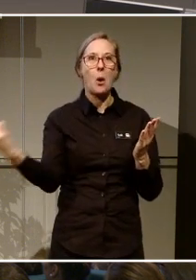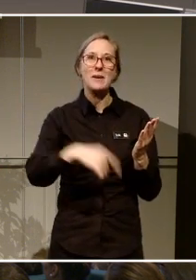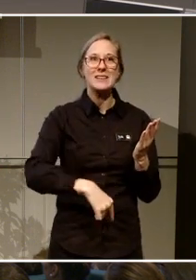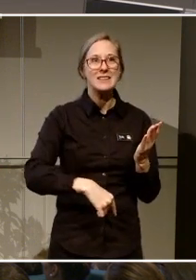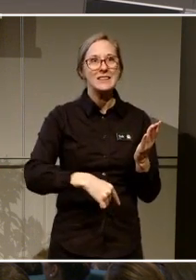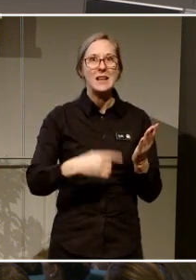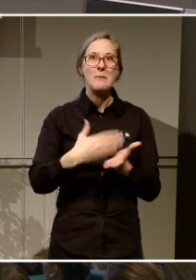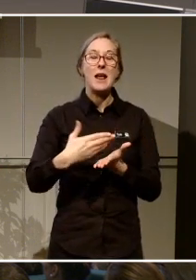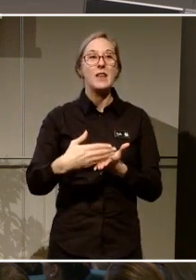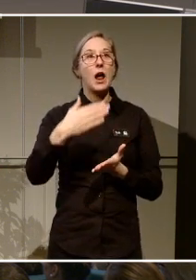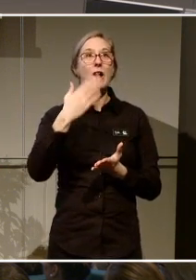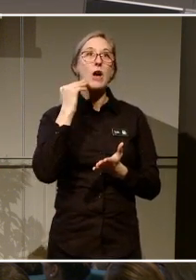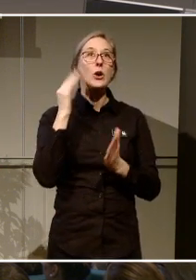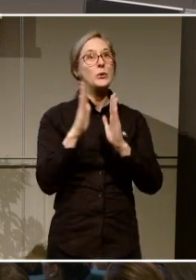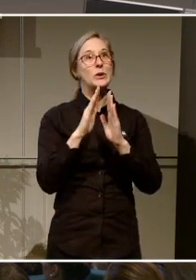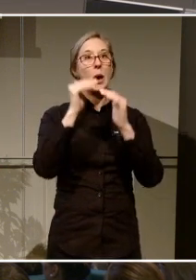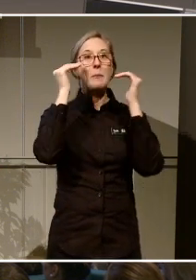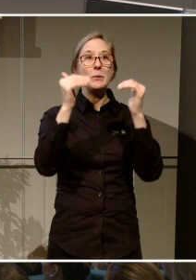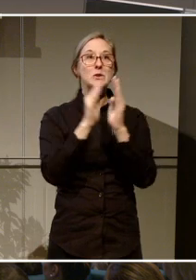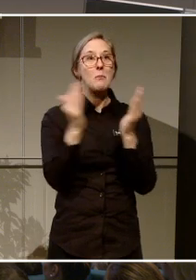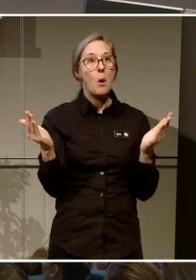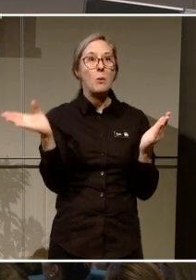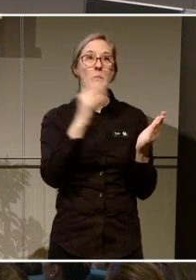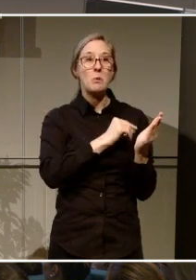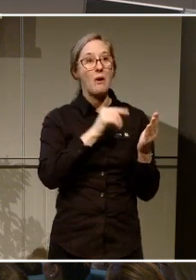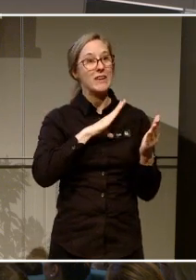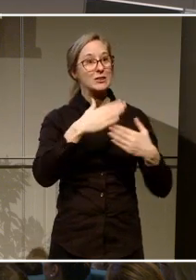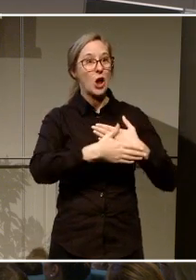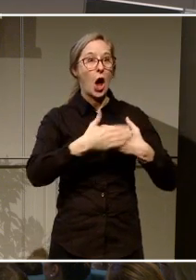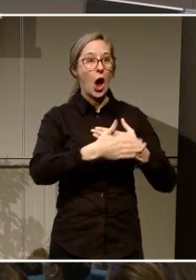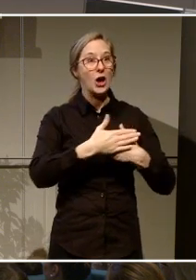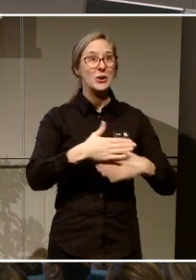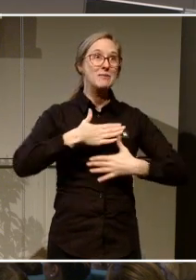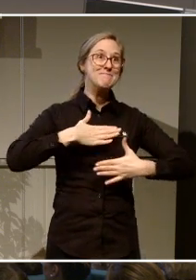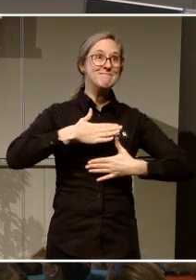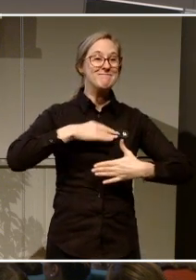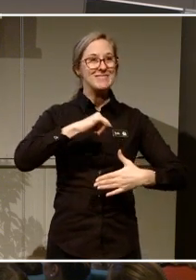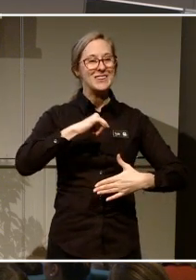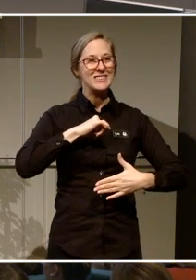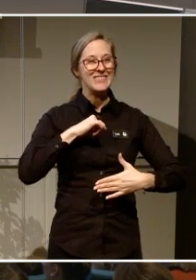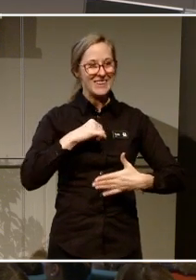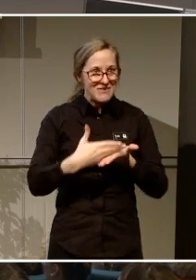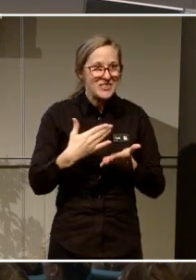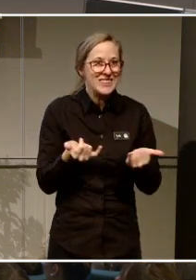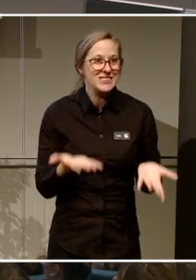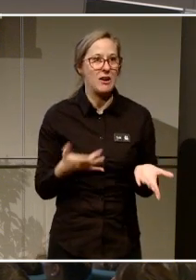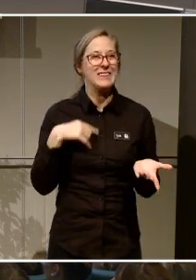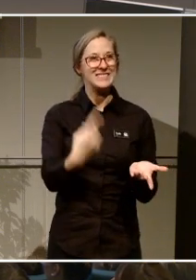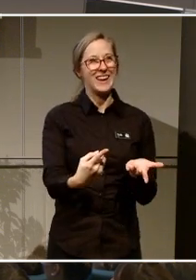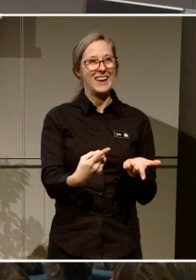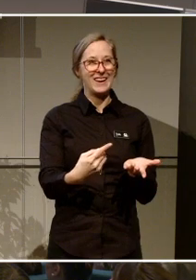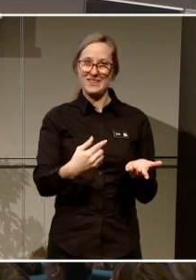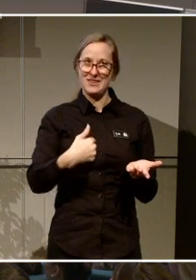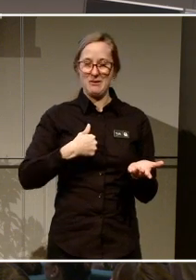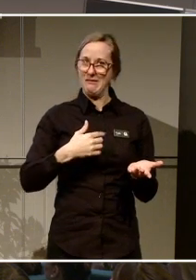stod datorn. När kommer ni med de här roliga grejerna som makey-makey? Det sätter sina spår.